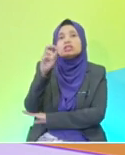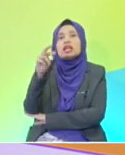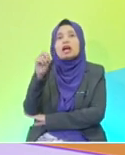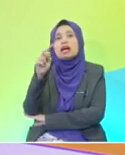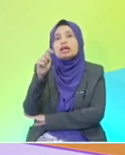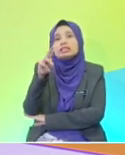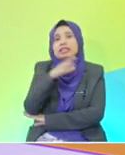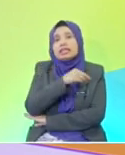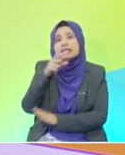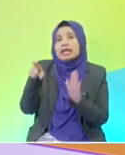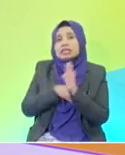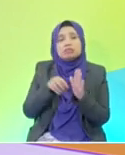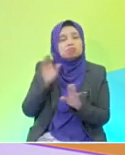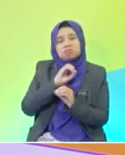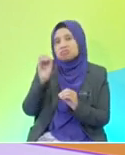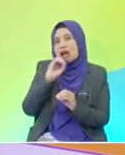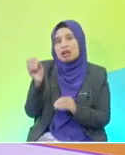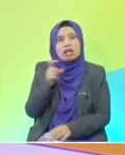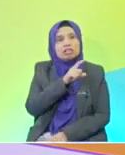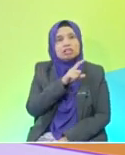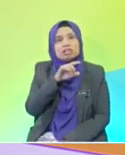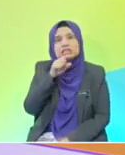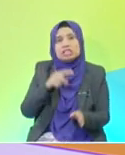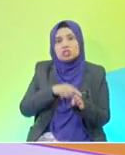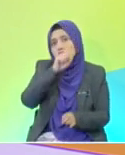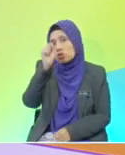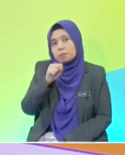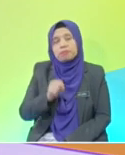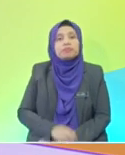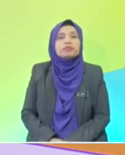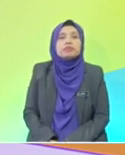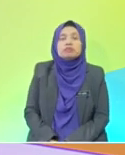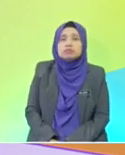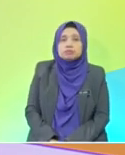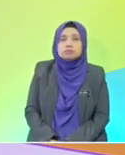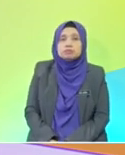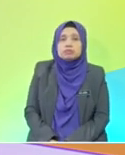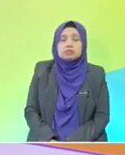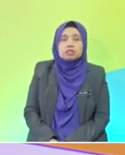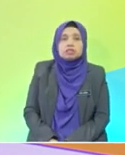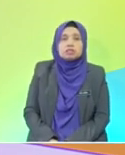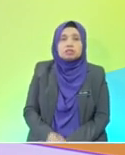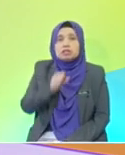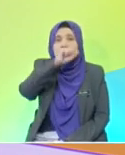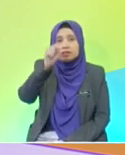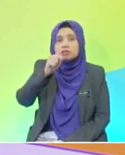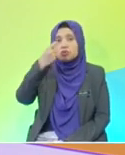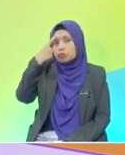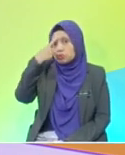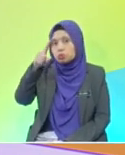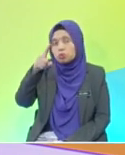tidak akan disoa di dalam pencak silat Oke kita teruskan dengan contoh soal Lan untuk